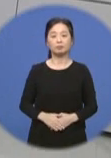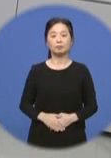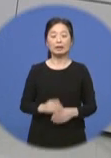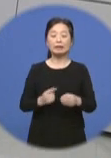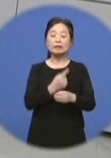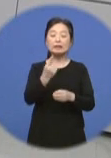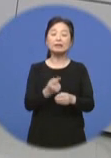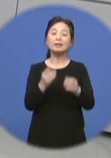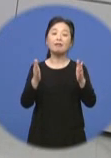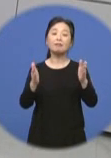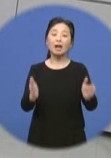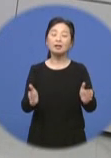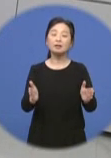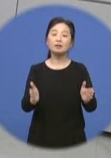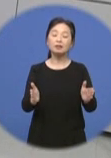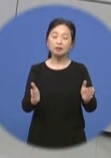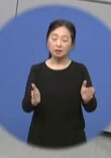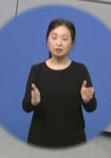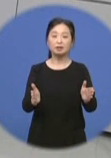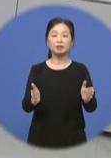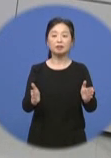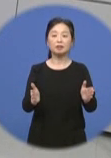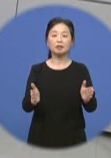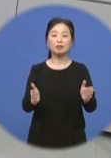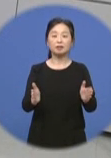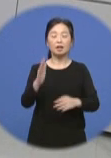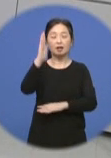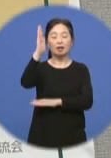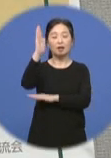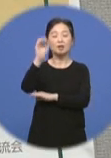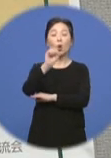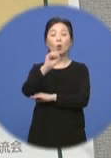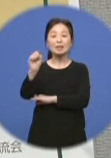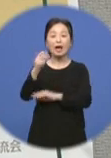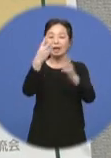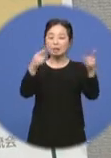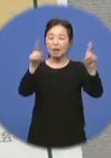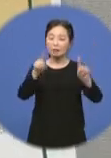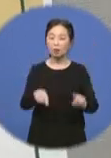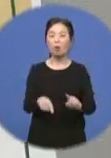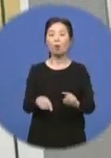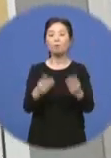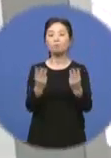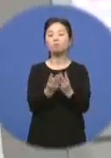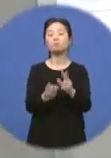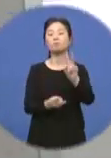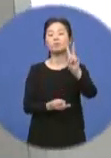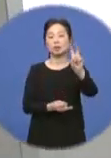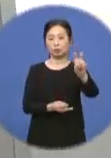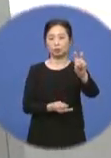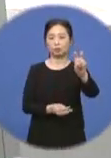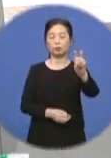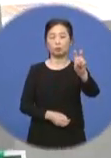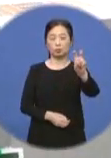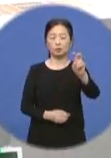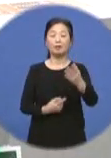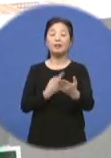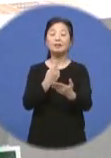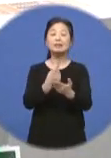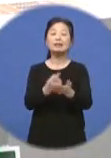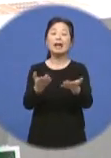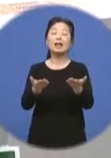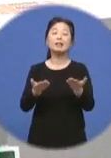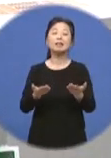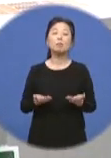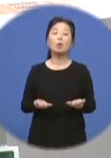に、20本近く の講座やイベントを開催しております。それら参加していただい